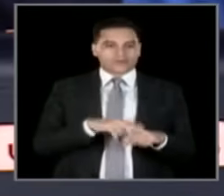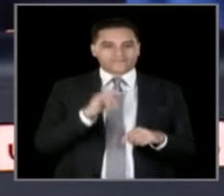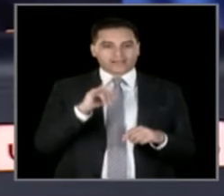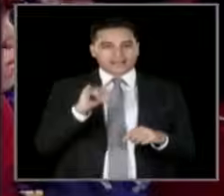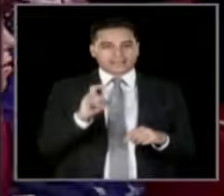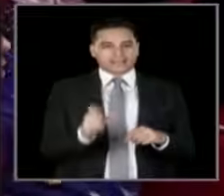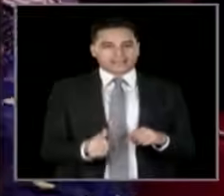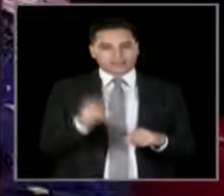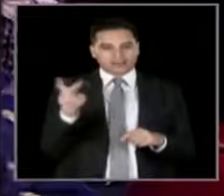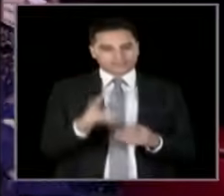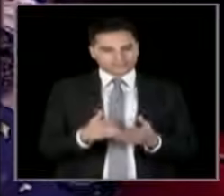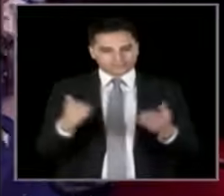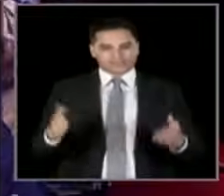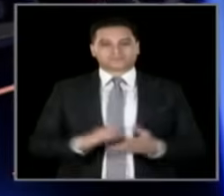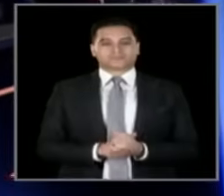تفضل.